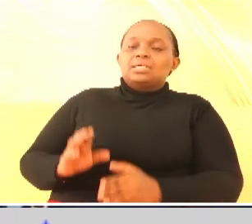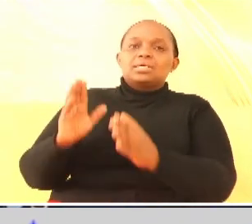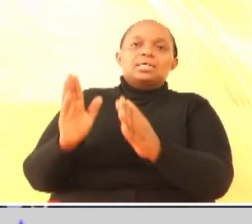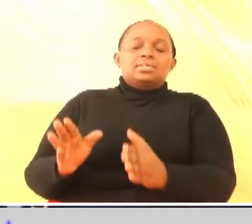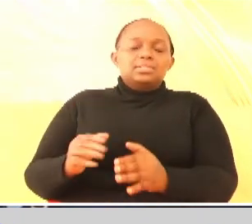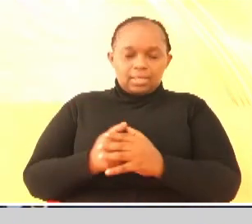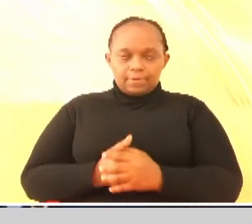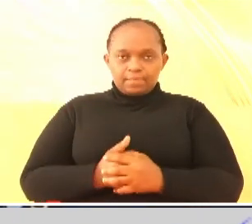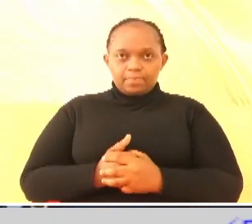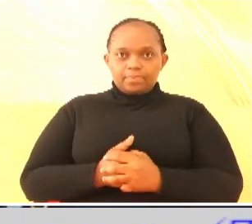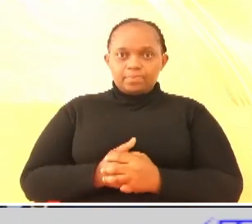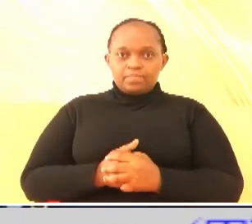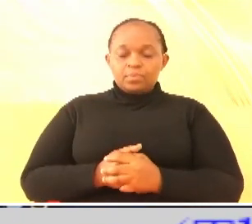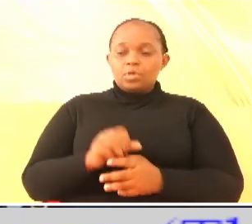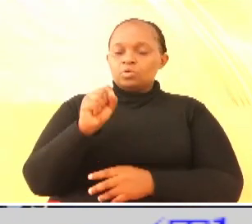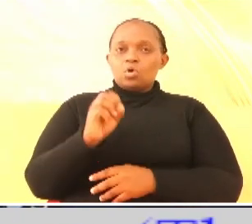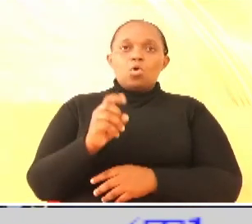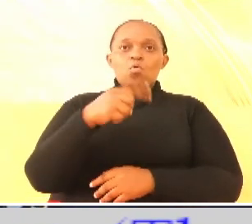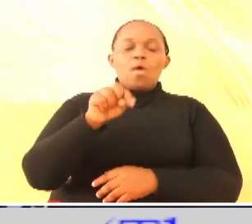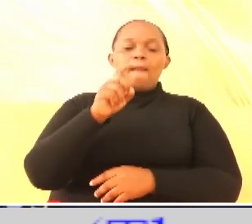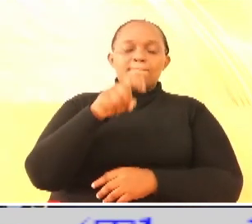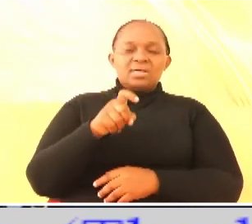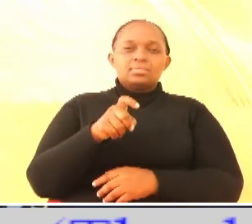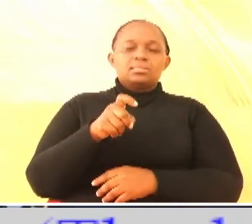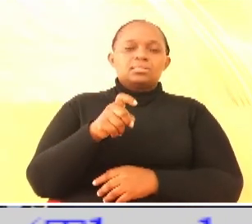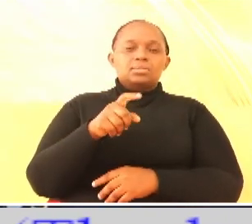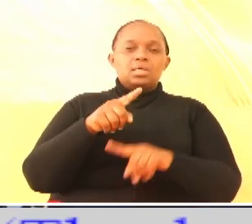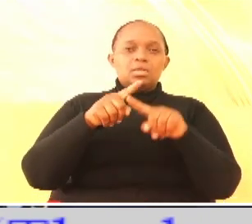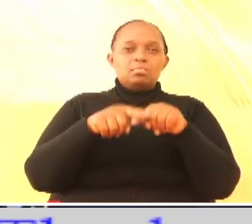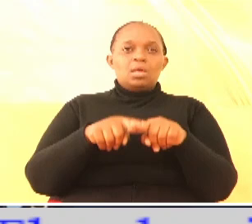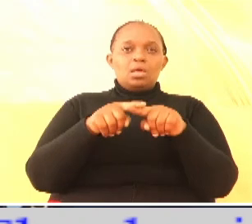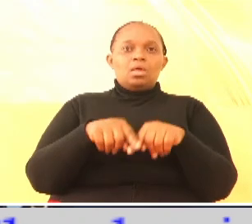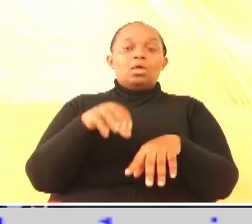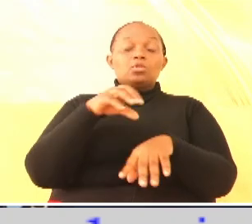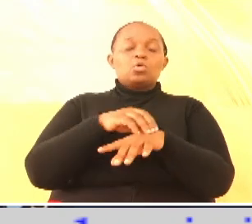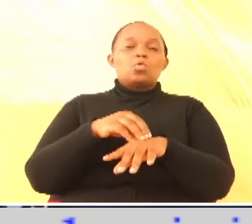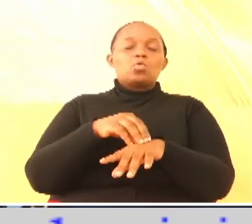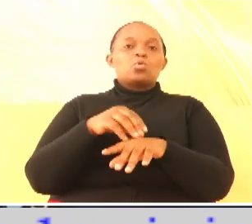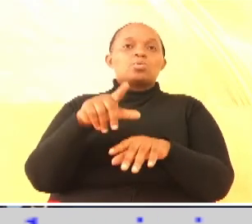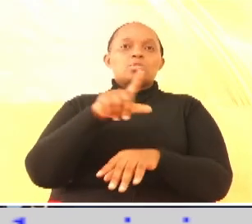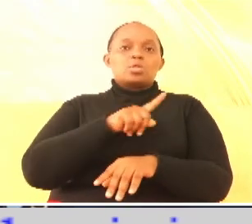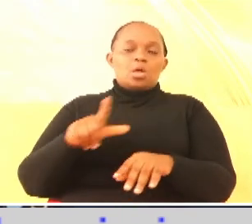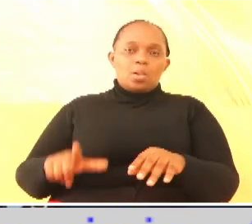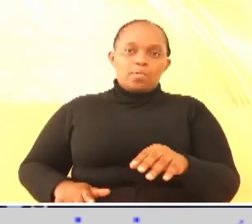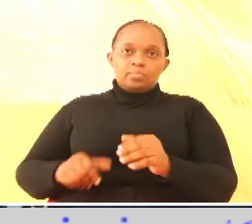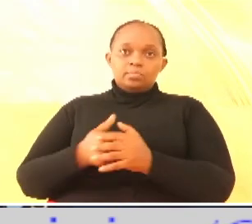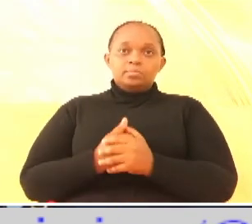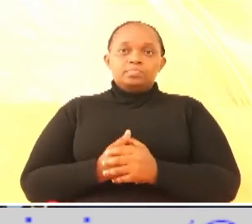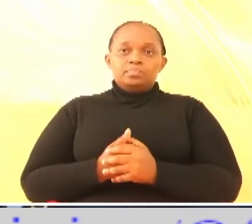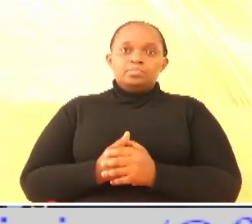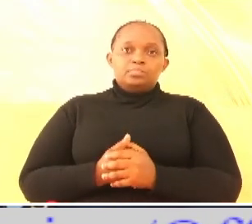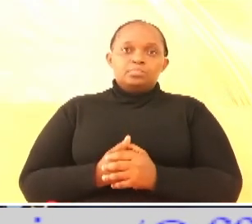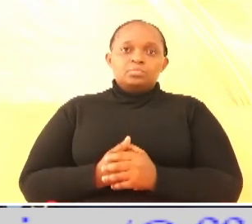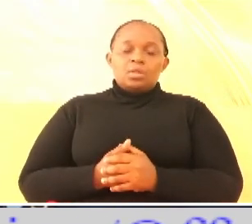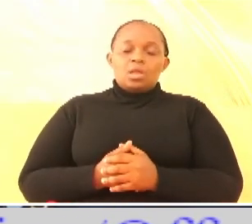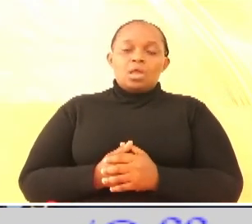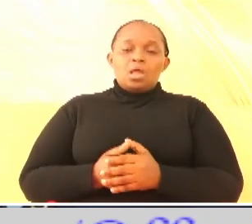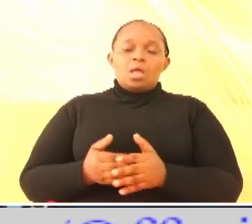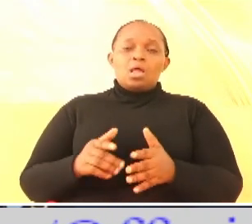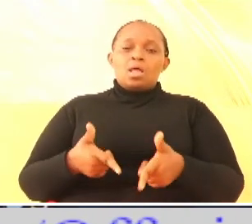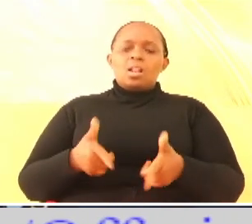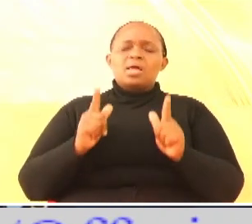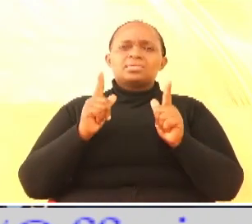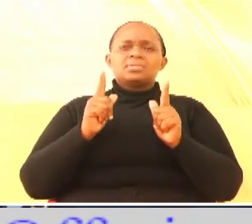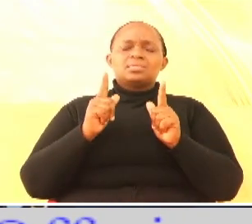huduma tumtegemee Bwana, kumtegemea Mwokozi. Kwangu tamu kabisa. Lean on Christ,